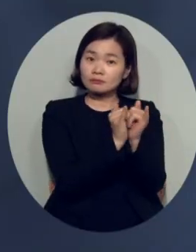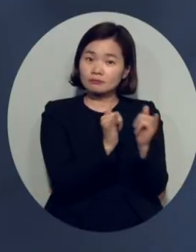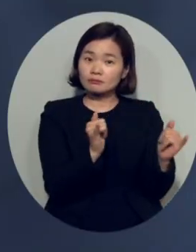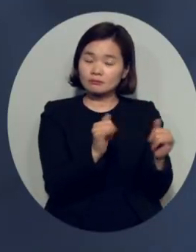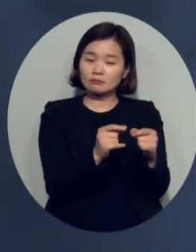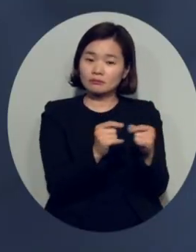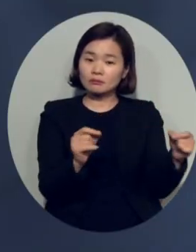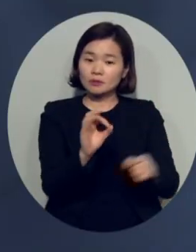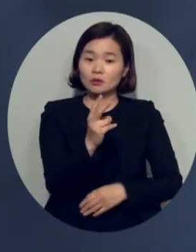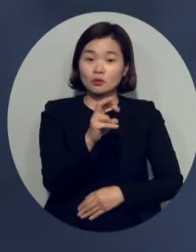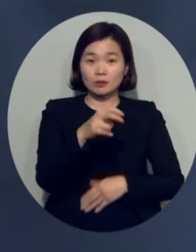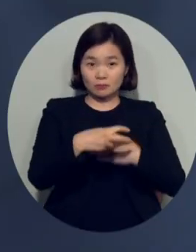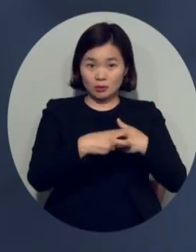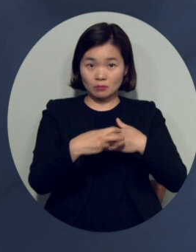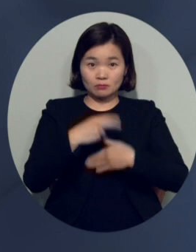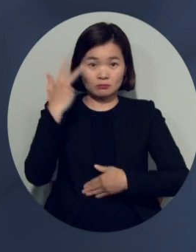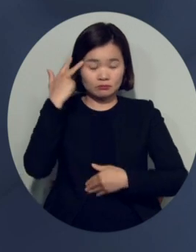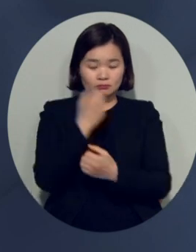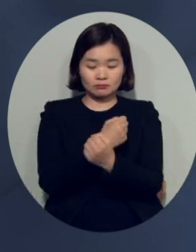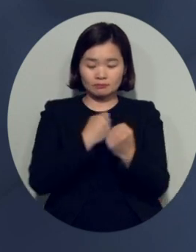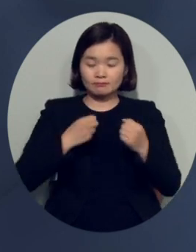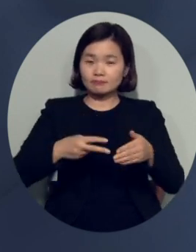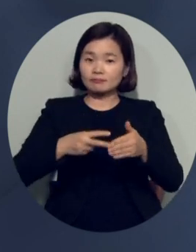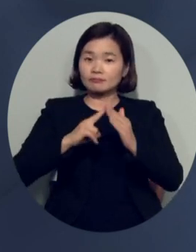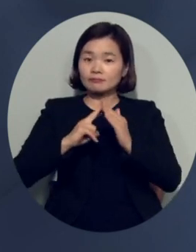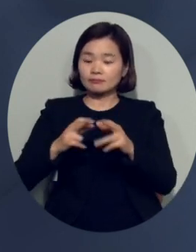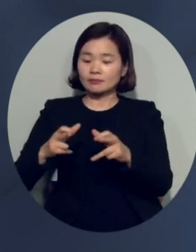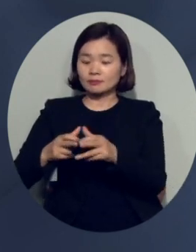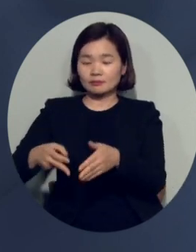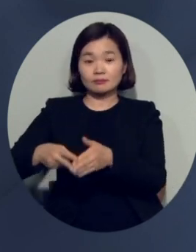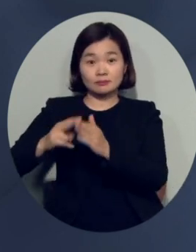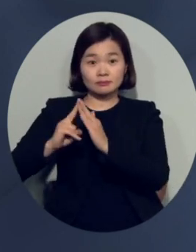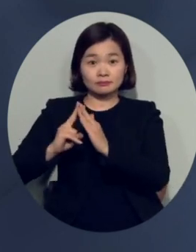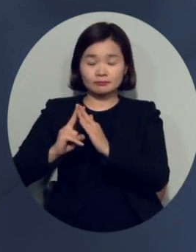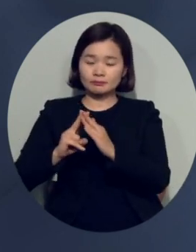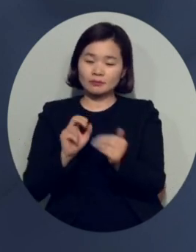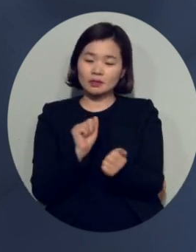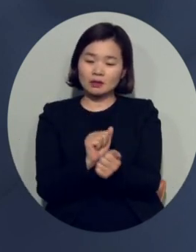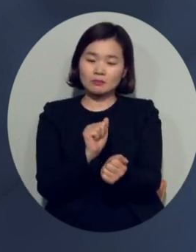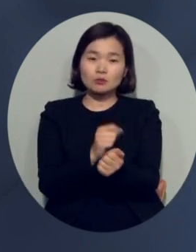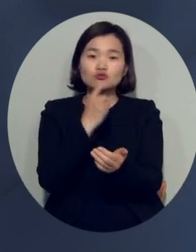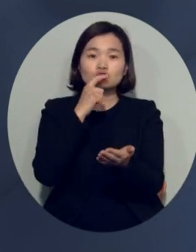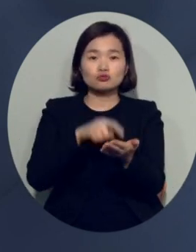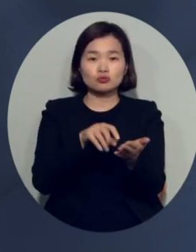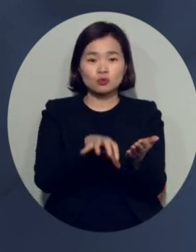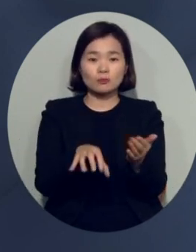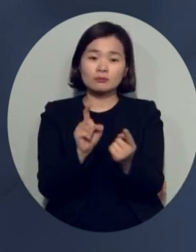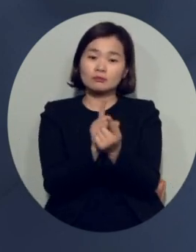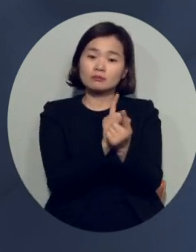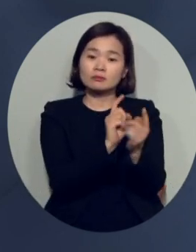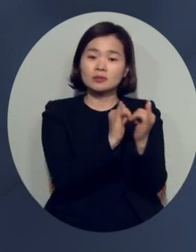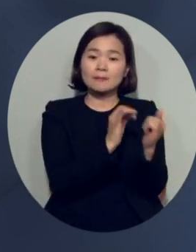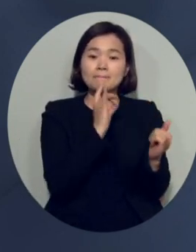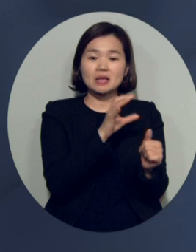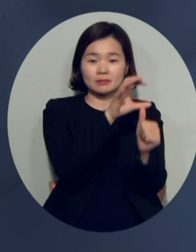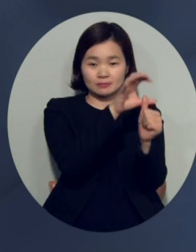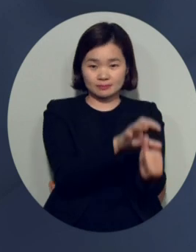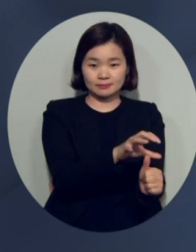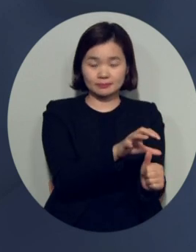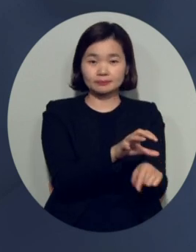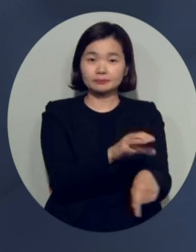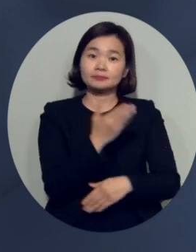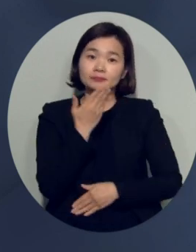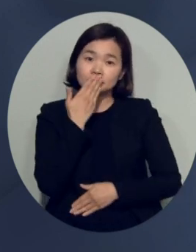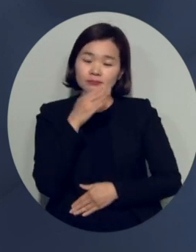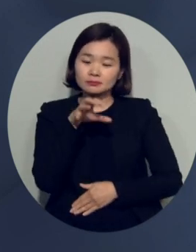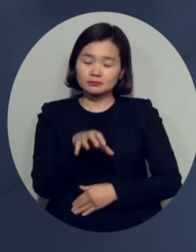장기 요양병원과 정신건강시설, 장애인시설 등 감염 취약시설 내 밀접 접촉자만 격리합니다.